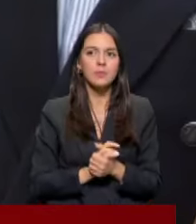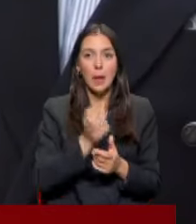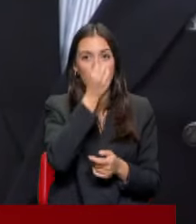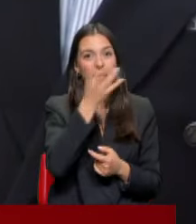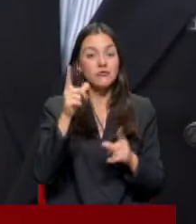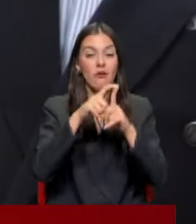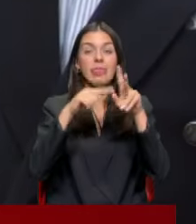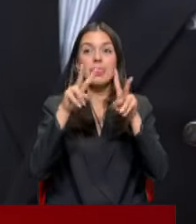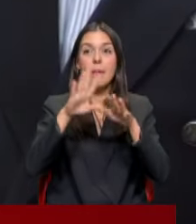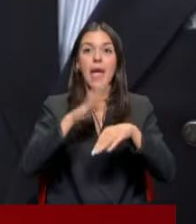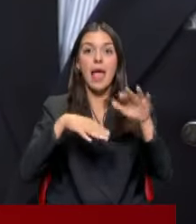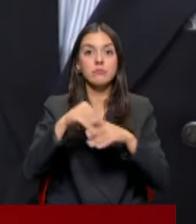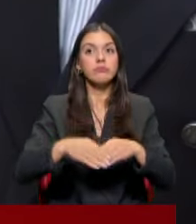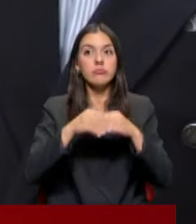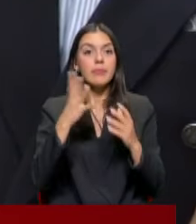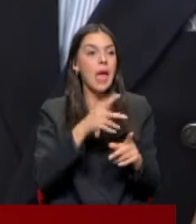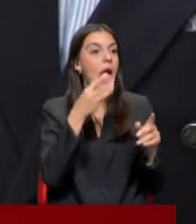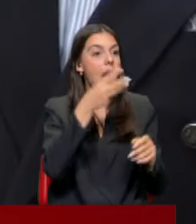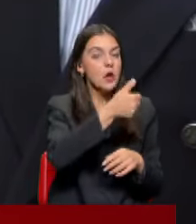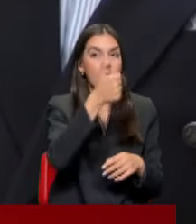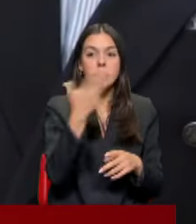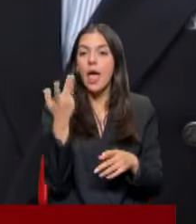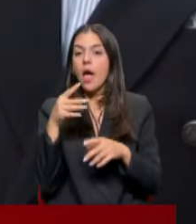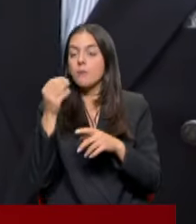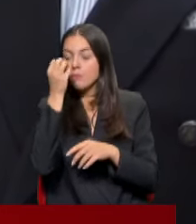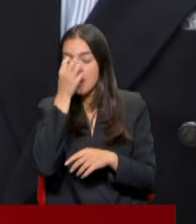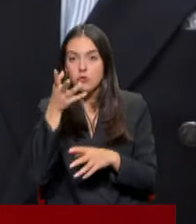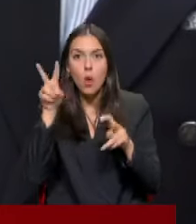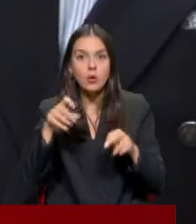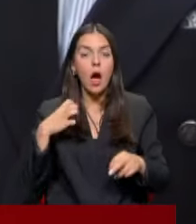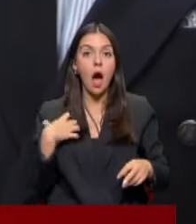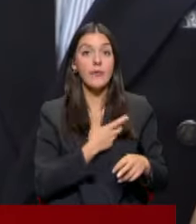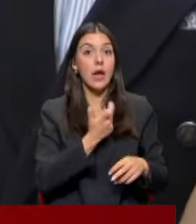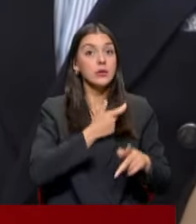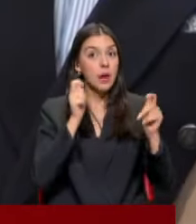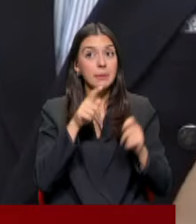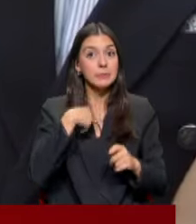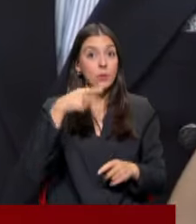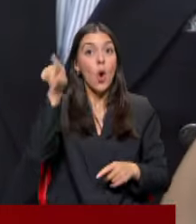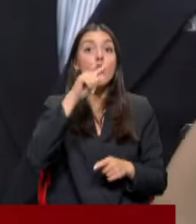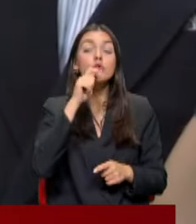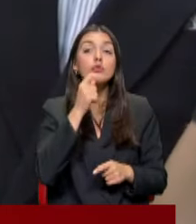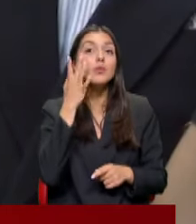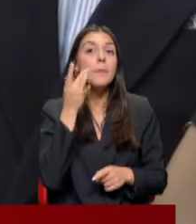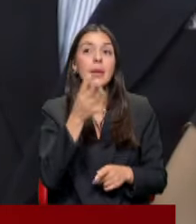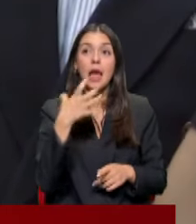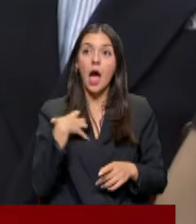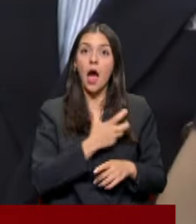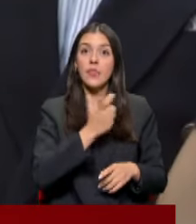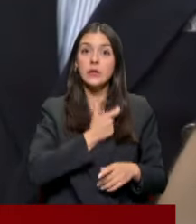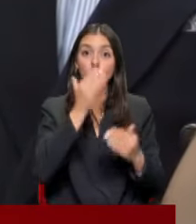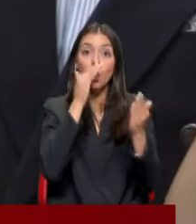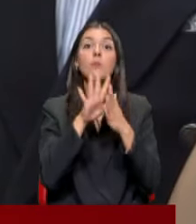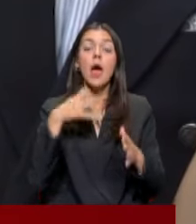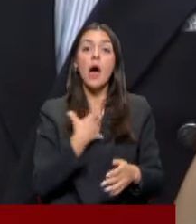sıktı diye biz ne Bahçeli'yle ne Erdoğan'la oturup ne anayasa yaparız. Bizim onlara sözümüz belli. Anayasaya uymayanlarla anayasa